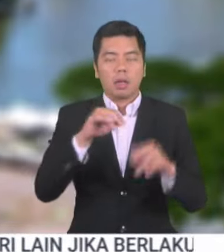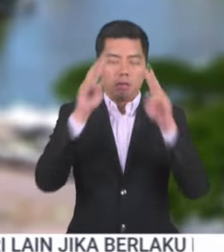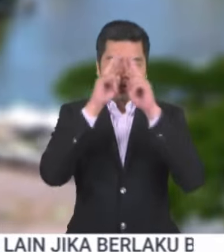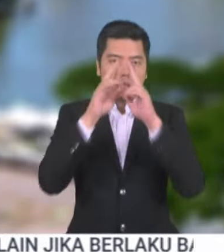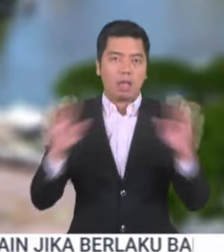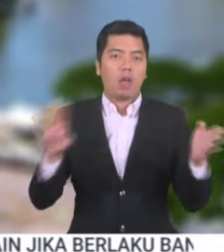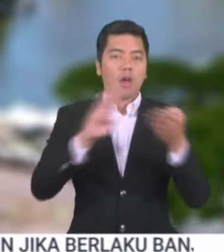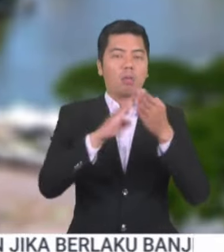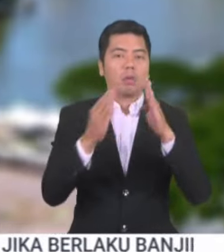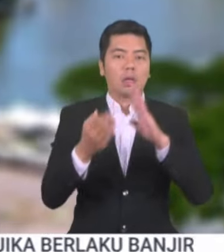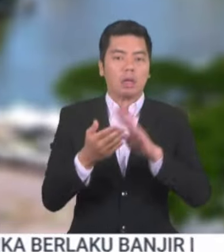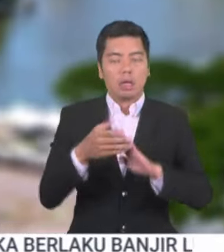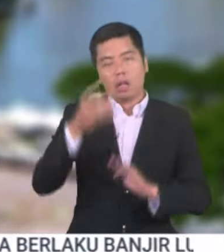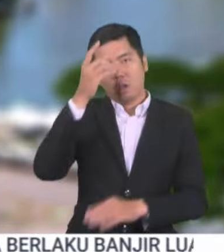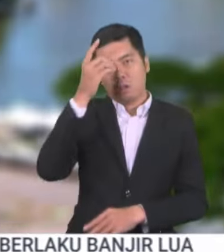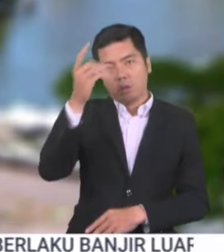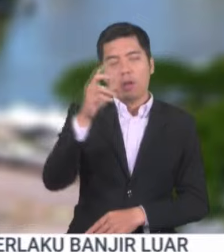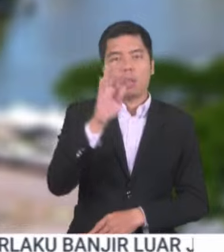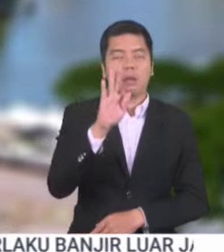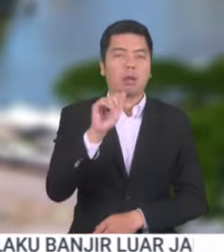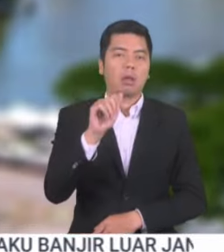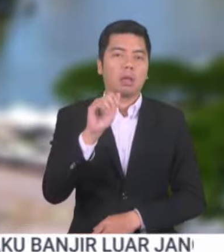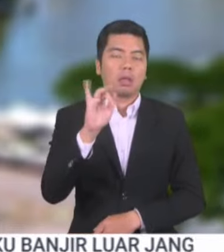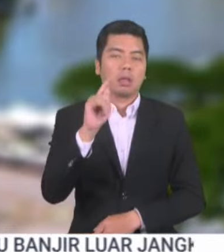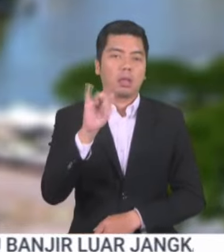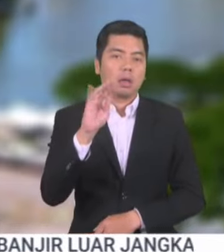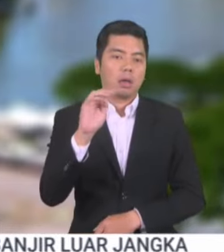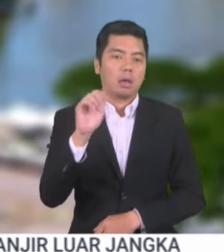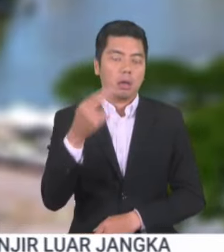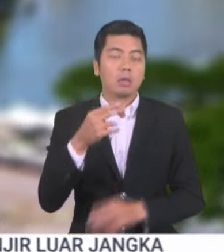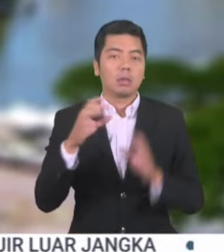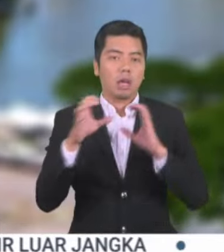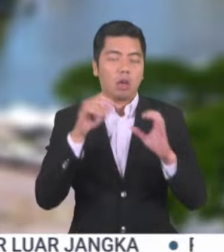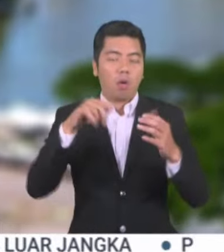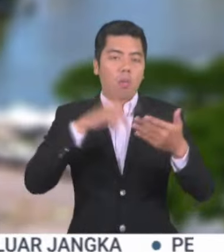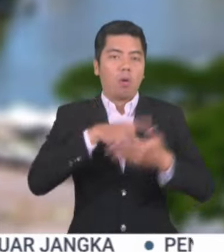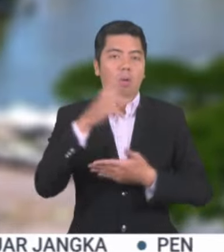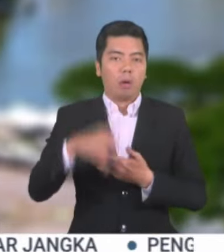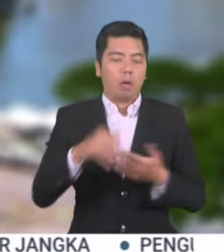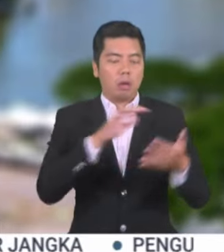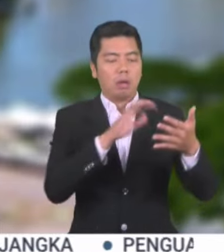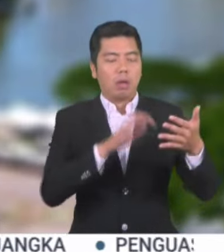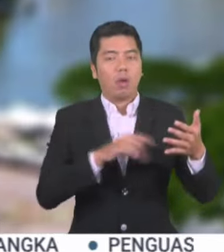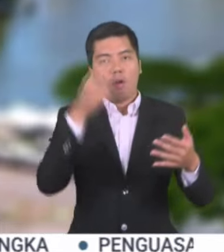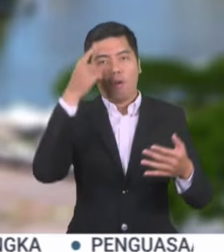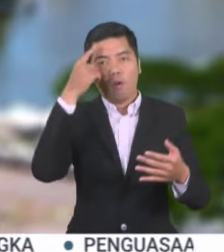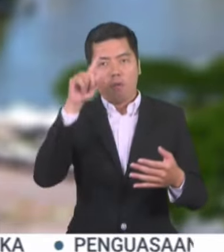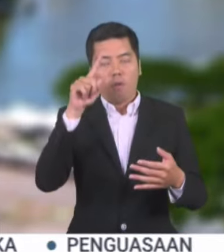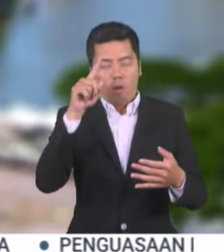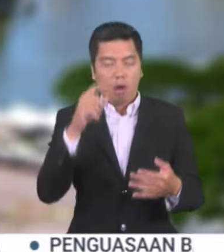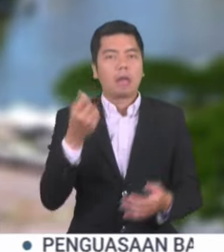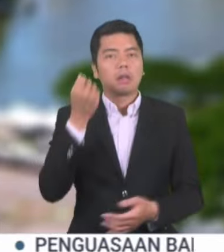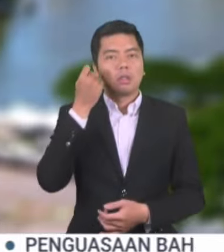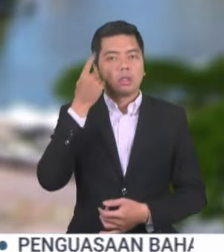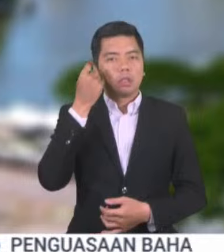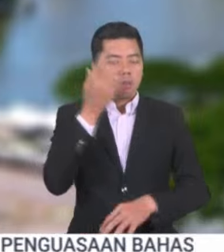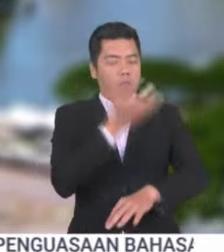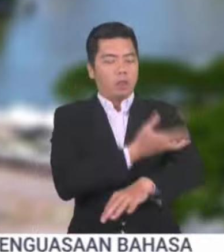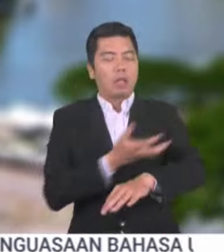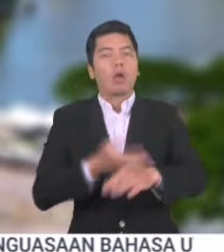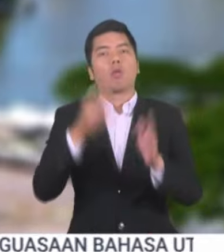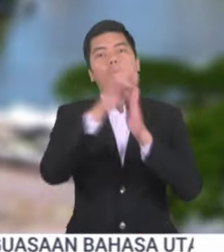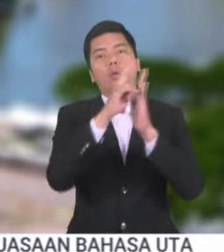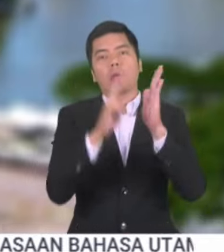Kesejahteraan Komuniti, Datuk Seri Fatimah Abdullah berkata, program ini dirangka bagi meningkatkan literasi dan penghayatan pembudayaan rukun